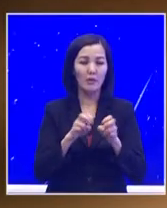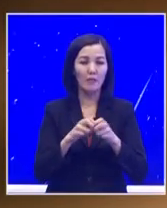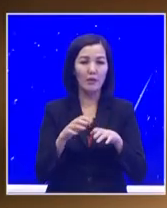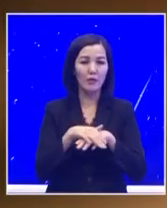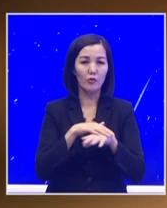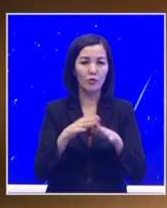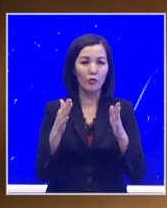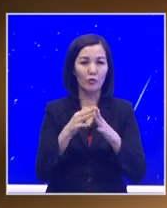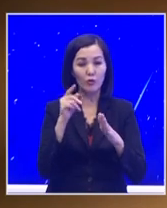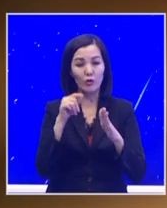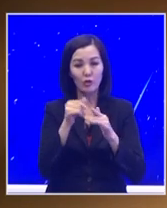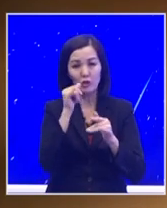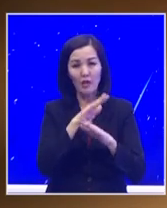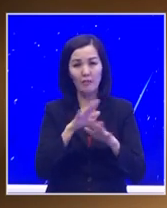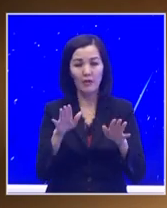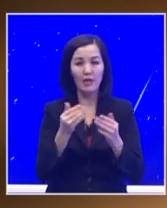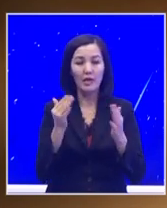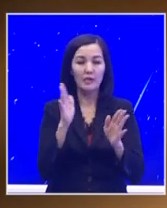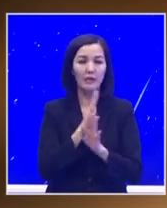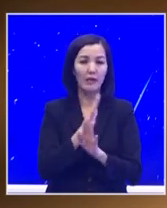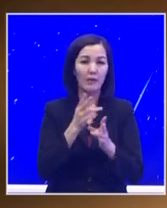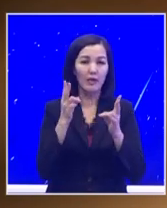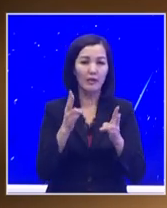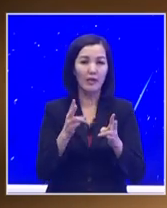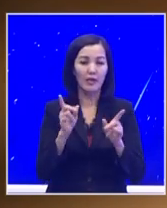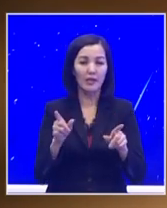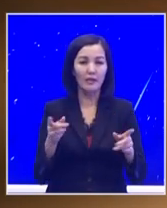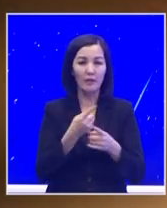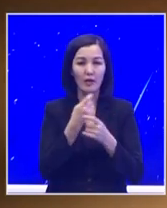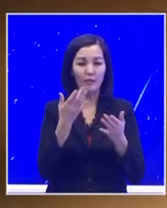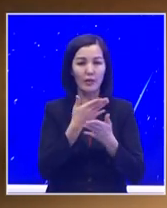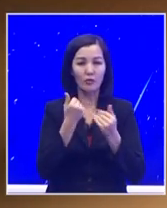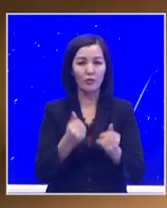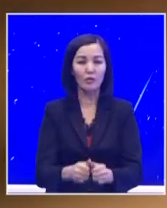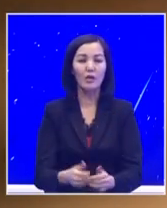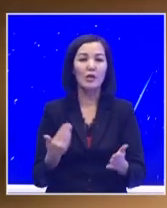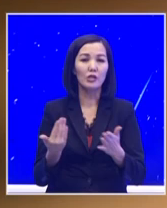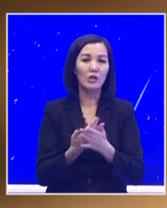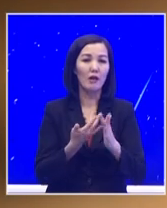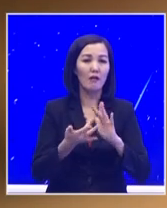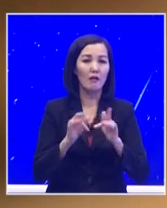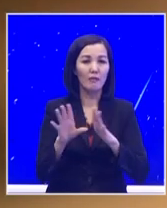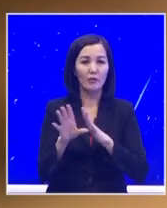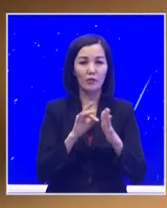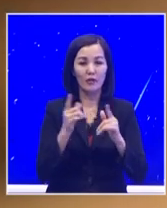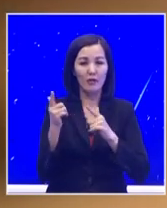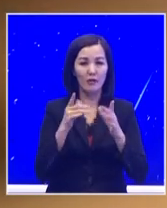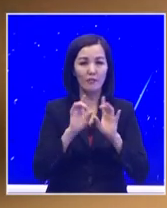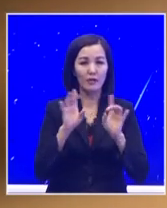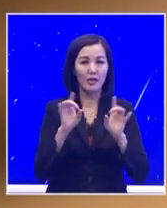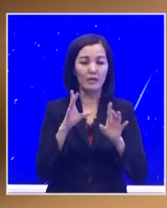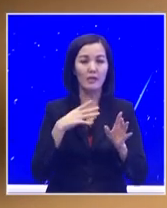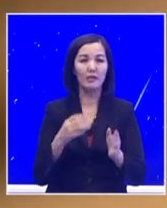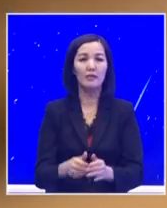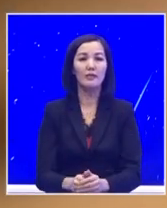тұрғындар үйлерінен шыға алмай әлек. Әзірге табиғат апатынан жапа шеккендер туралы ақпар жоқ. Топтаманы ғалымдар ақпараттармен дайындаған Елдана